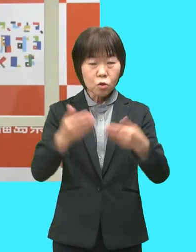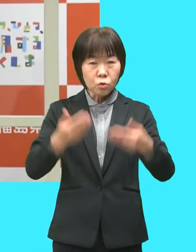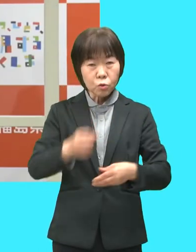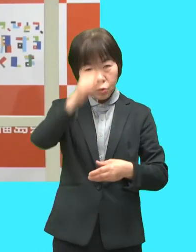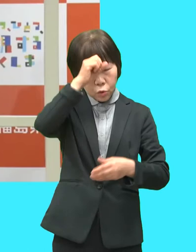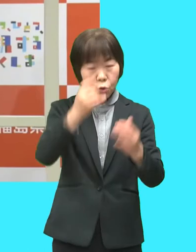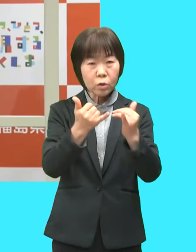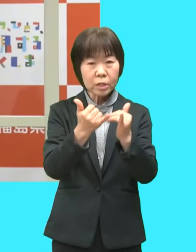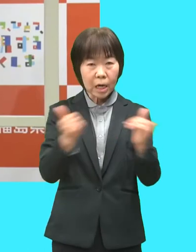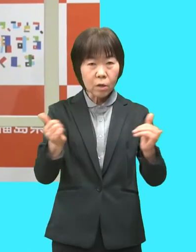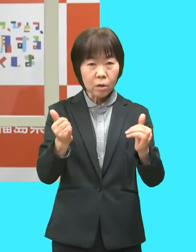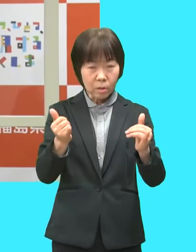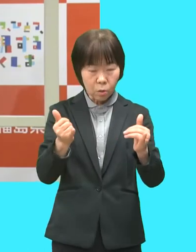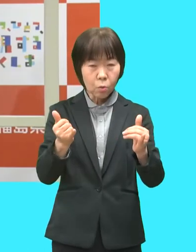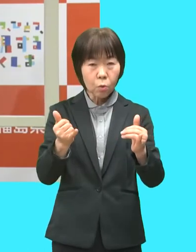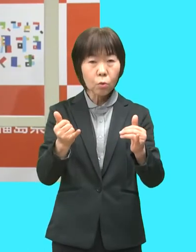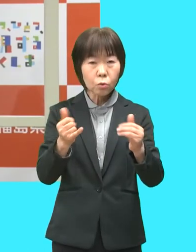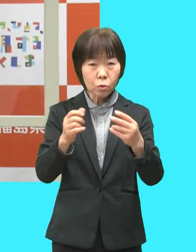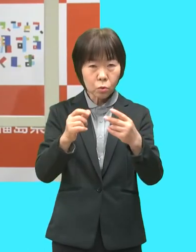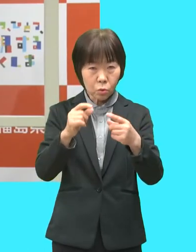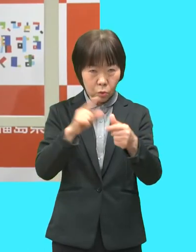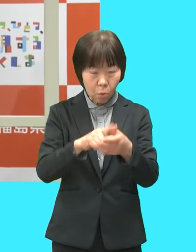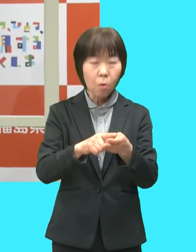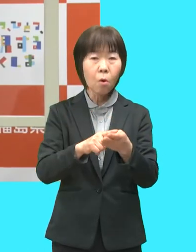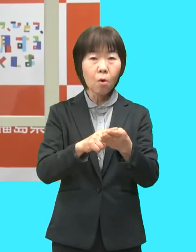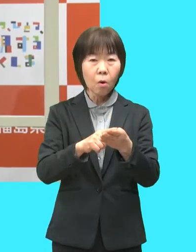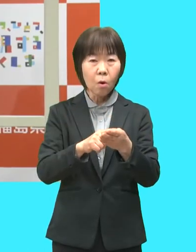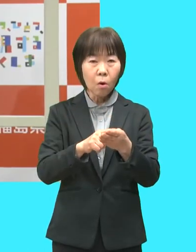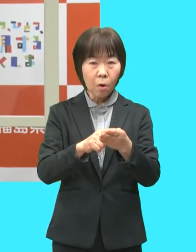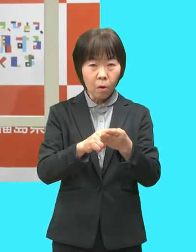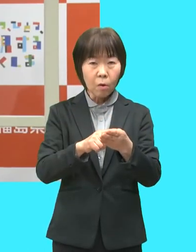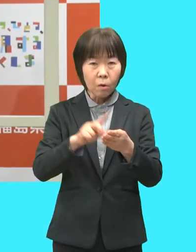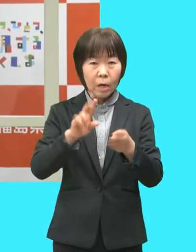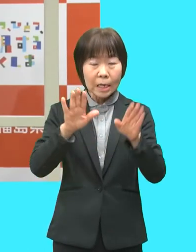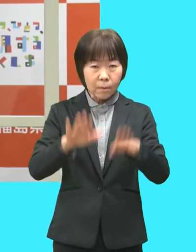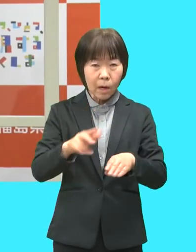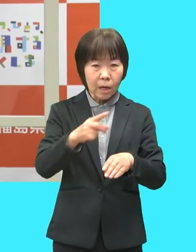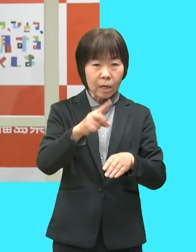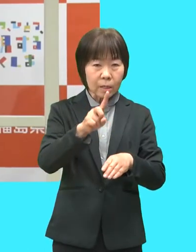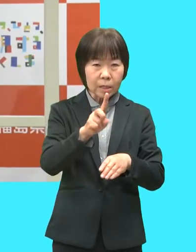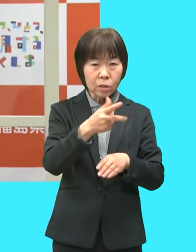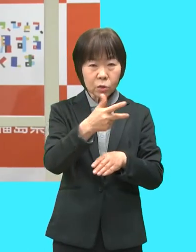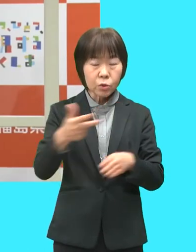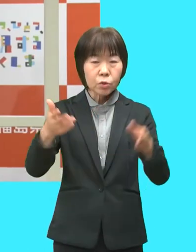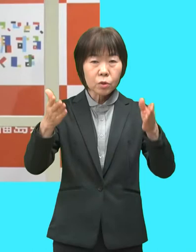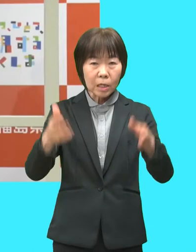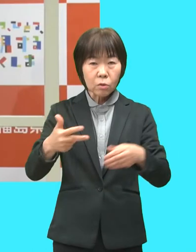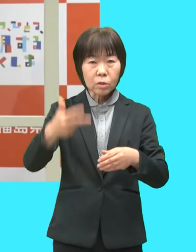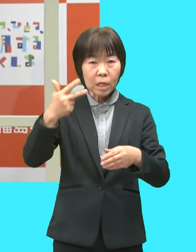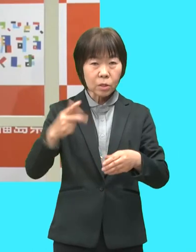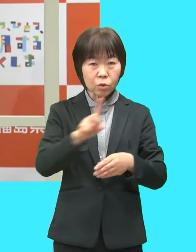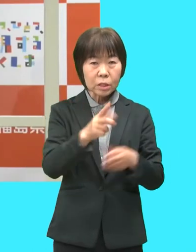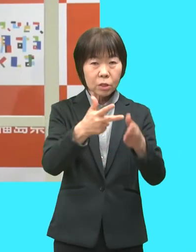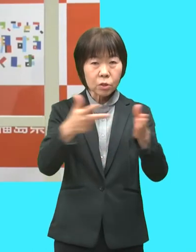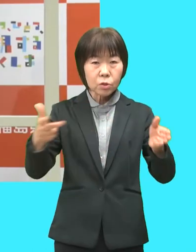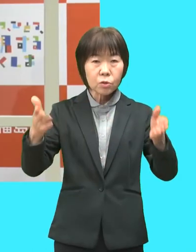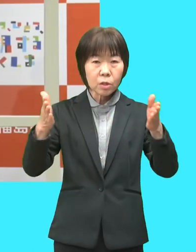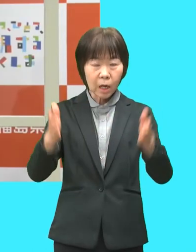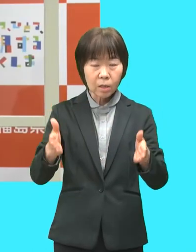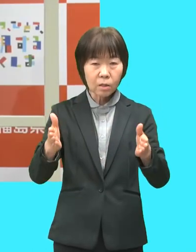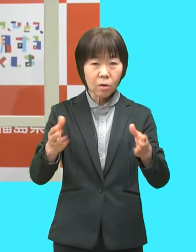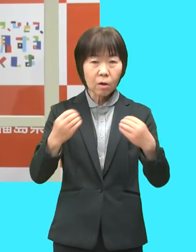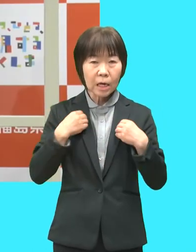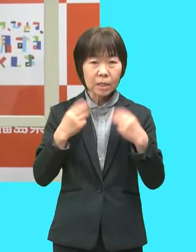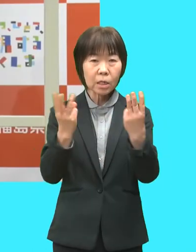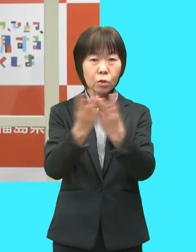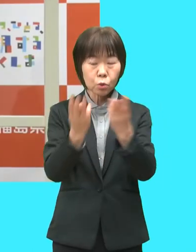病床の占有率および直近1週間と先週1週間との感染者数